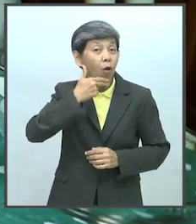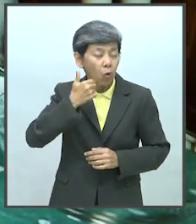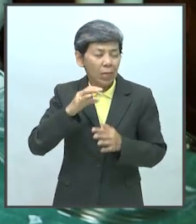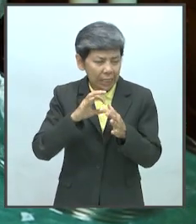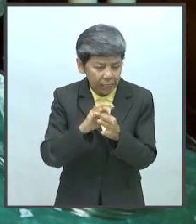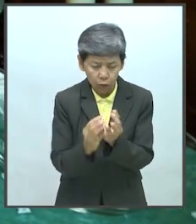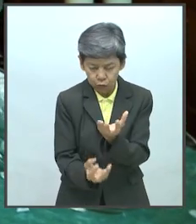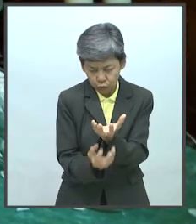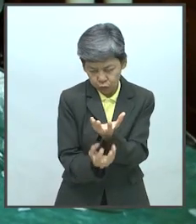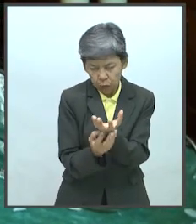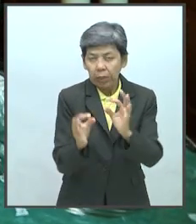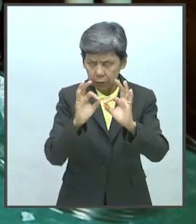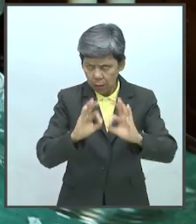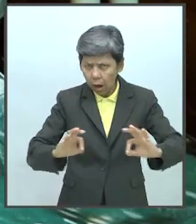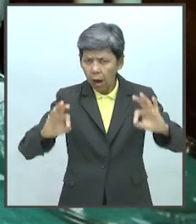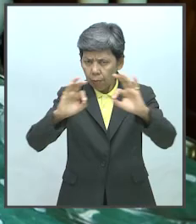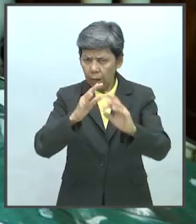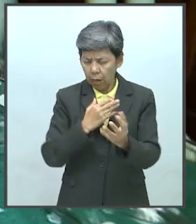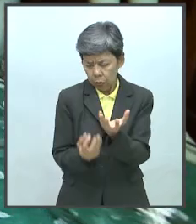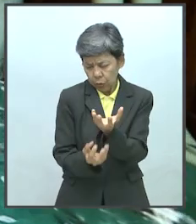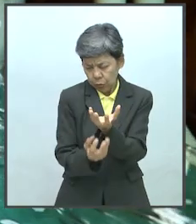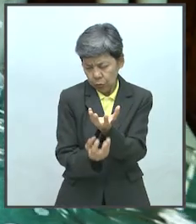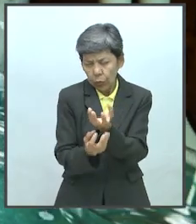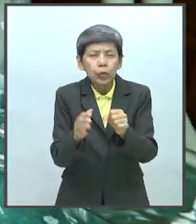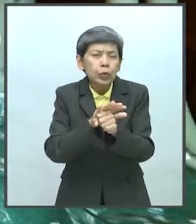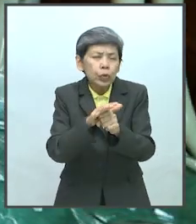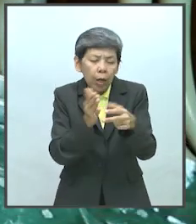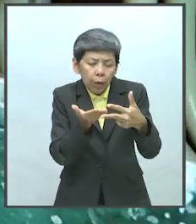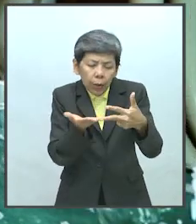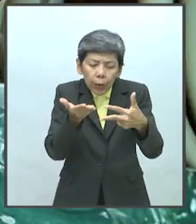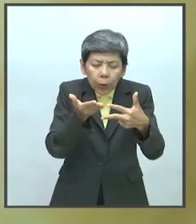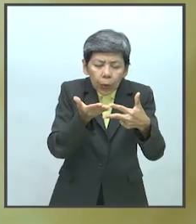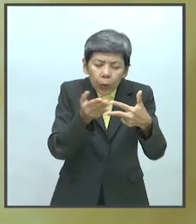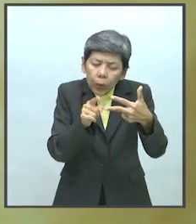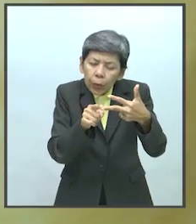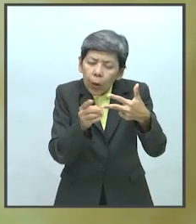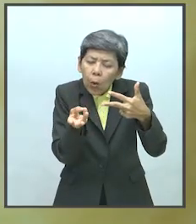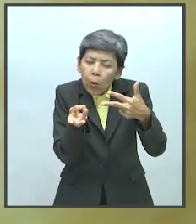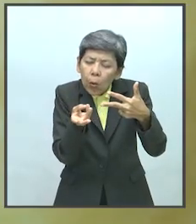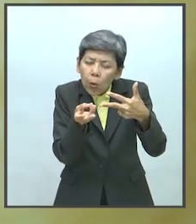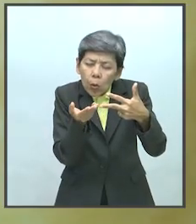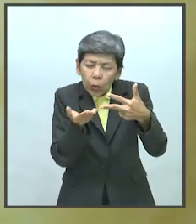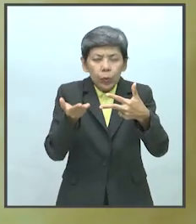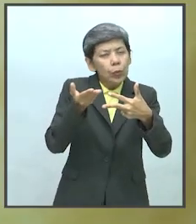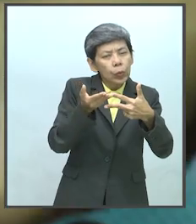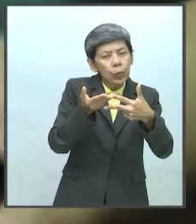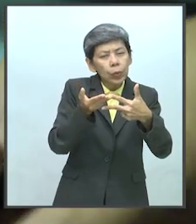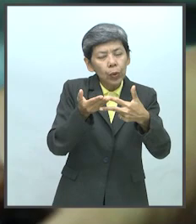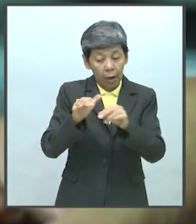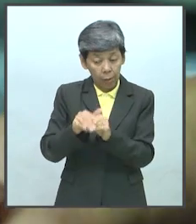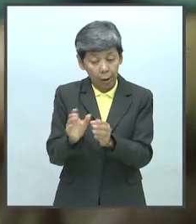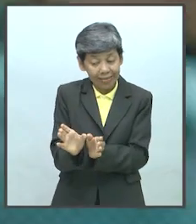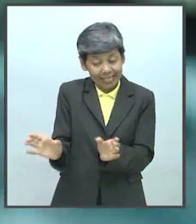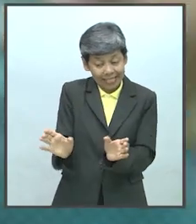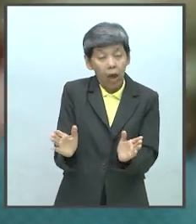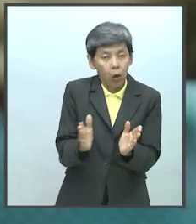ไฟนะครับเราจะเน้นการใช้ไฟกลางค่อนข้างอ่อนหรือไฟอ่อนเลยกะทิส่วนหนึ่งแยกเอาไว ้ หัวหางรวมกัน